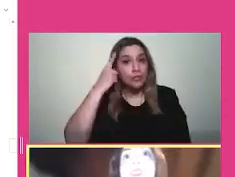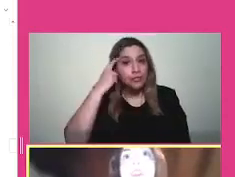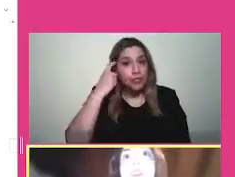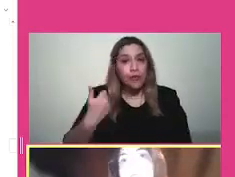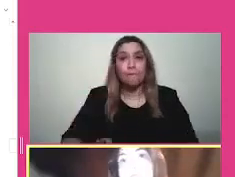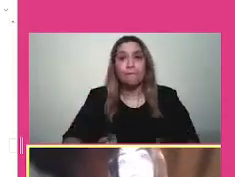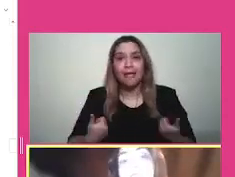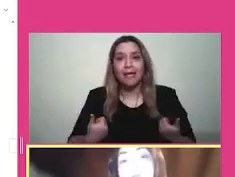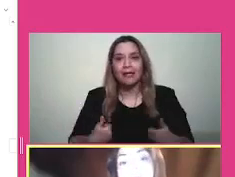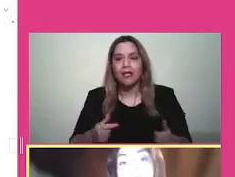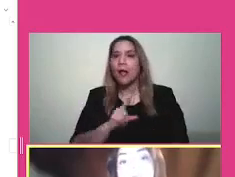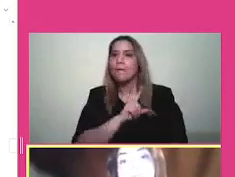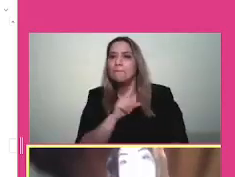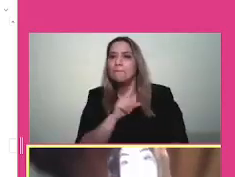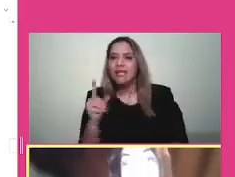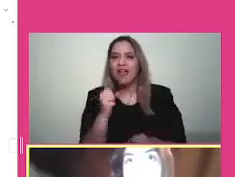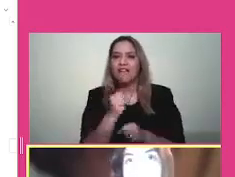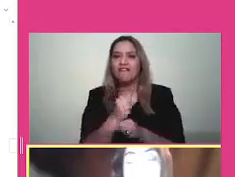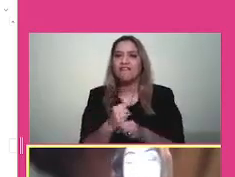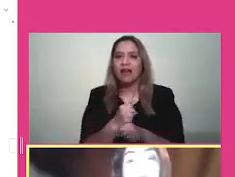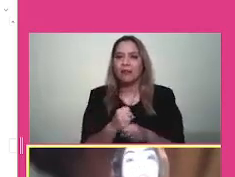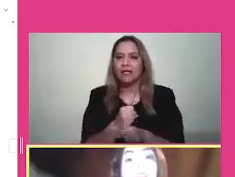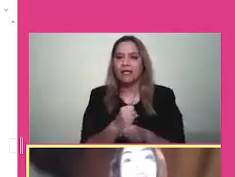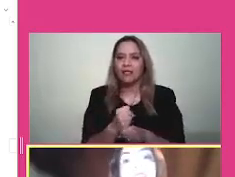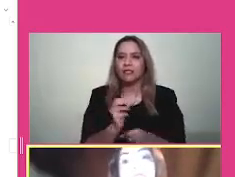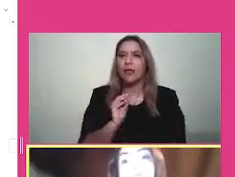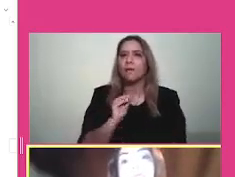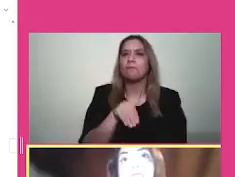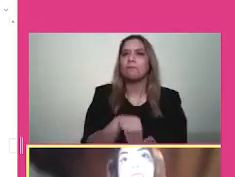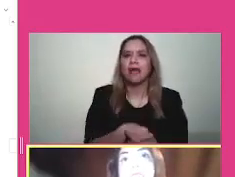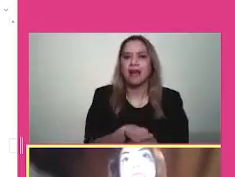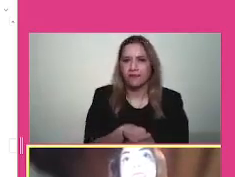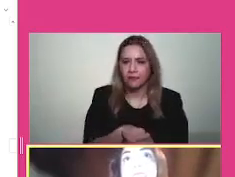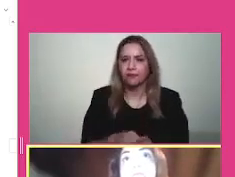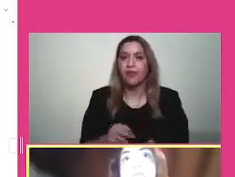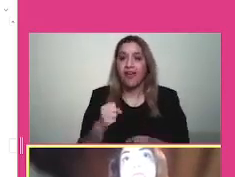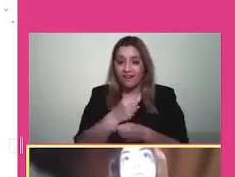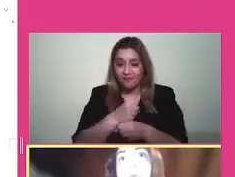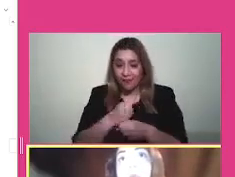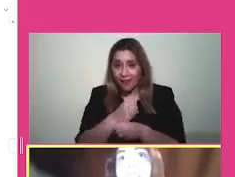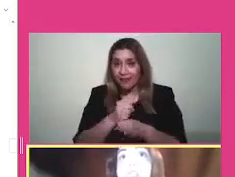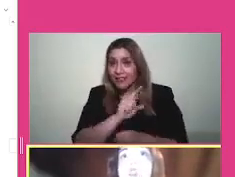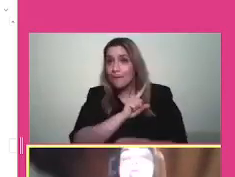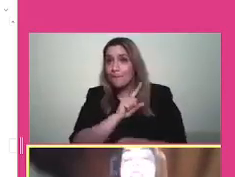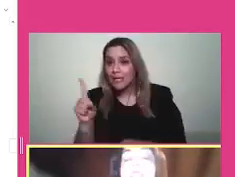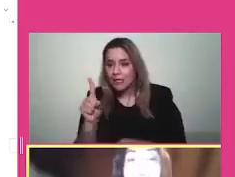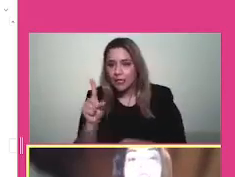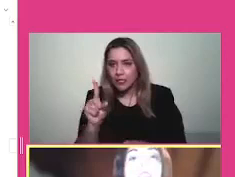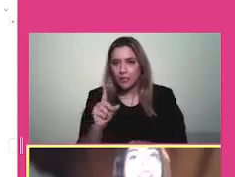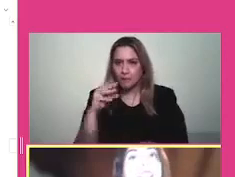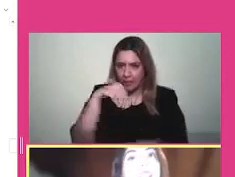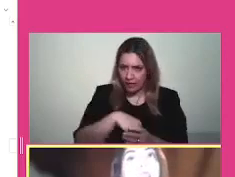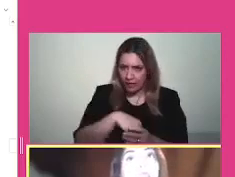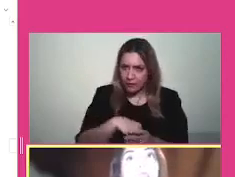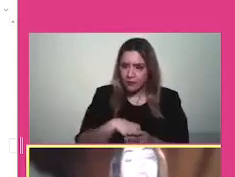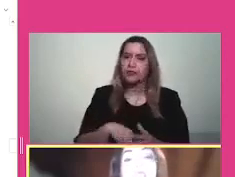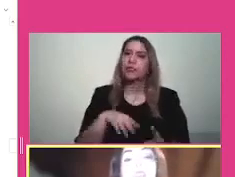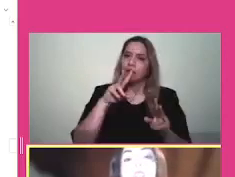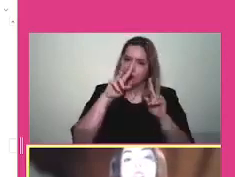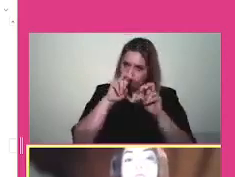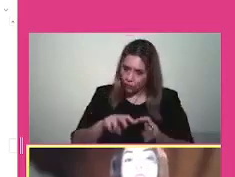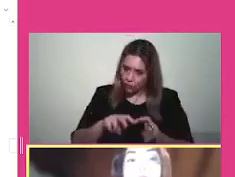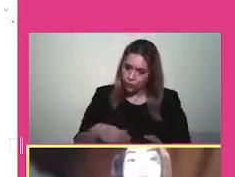μη φαρμακευτικές παρεμβάσεις στην άνοια. Οι μη φαρμακευτικές παρεμβάσεις πλέον έχει τεκμηριωθεί